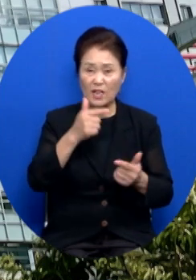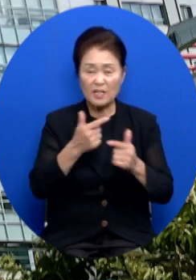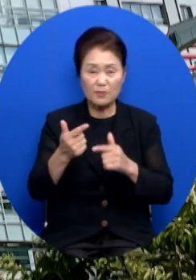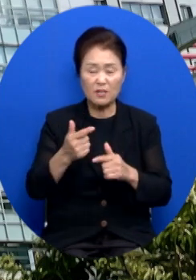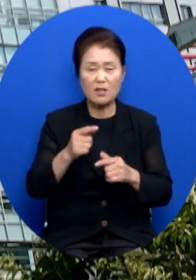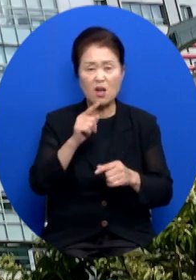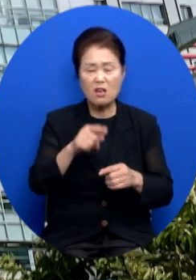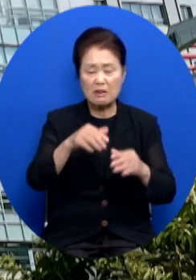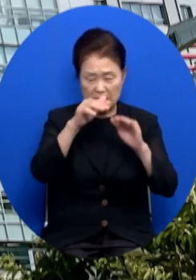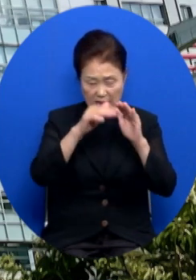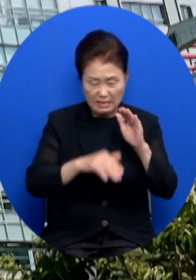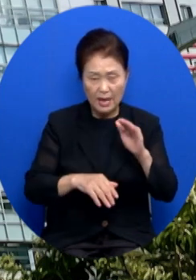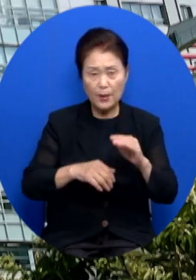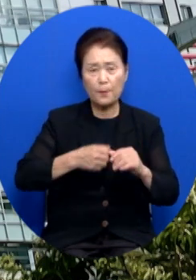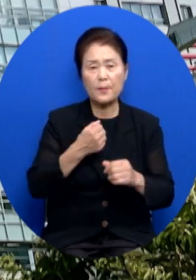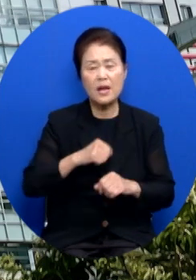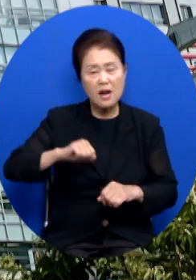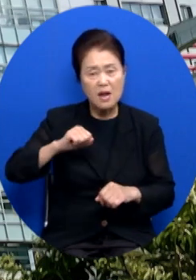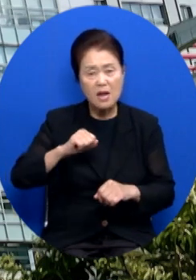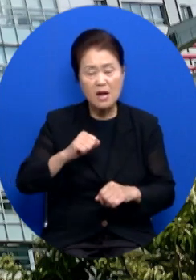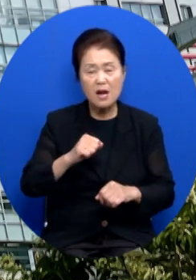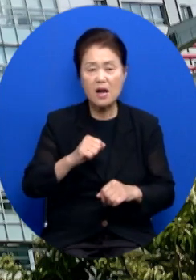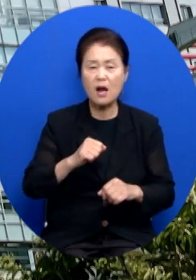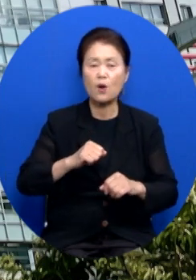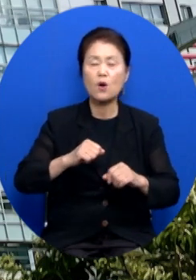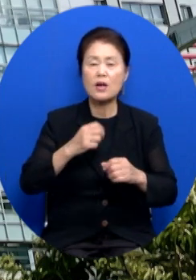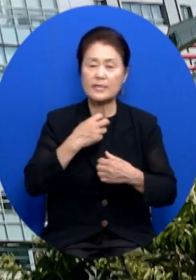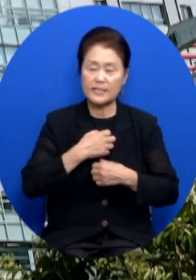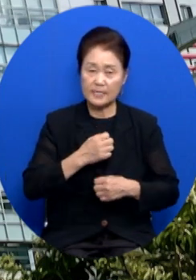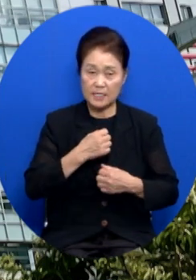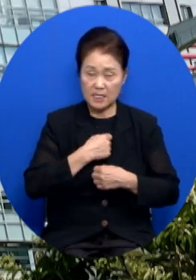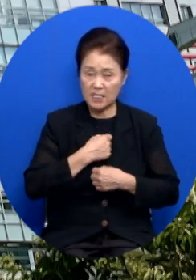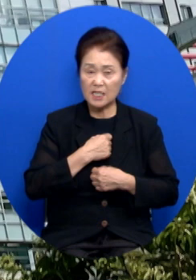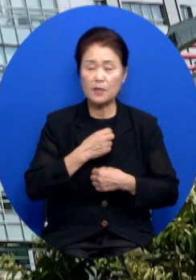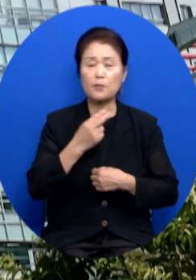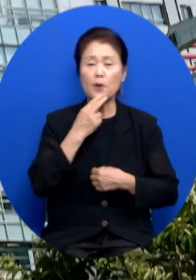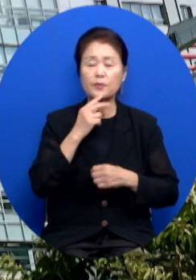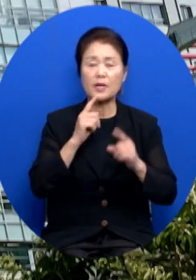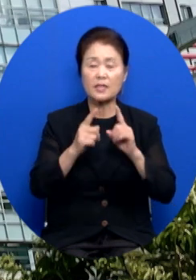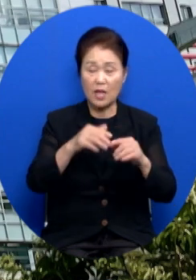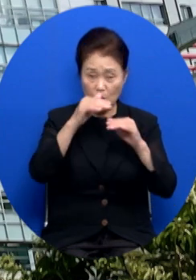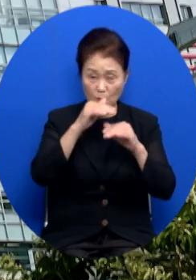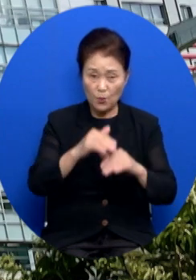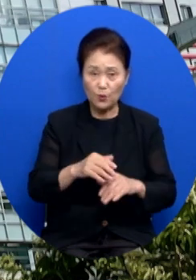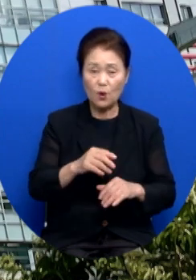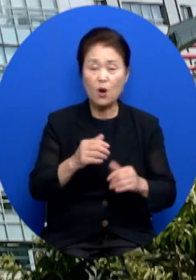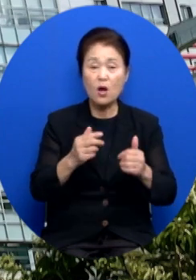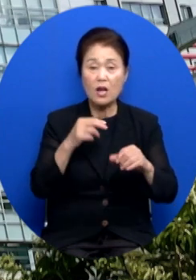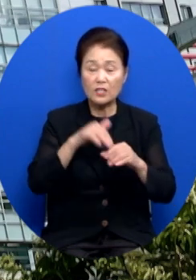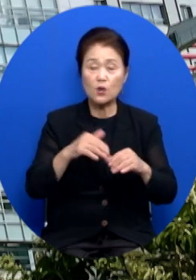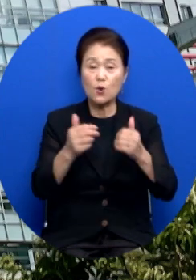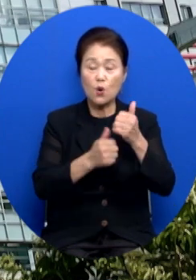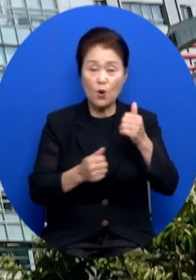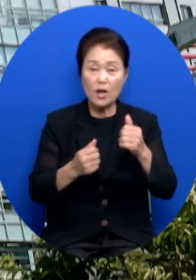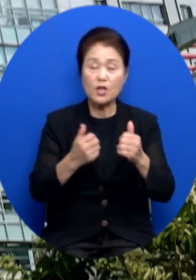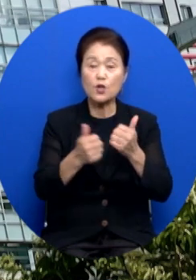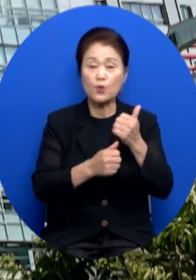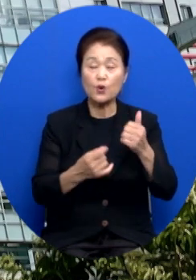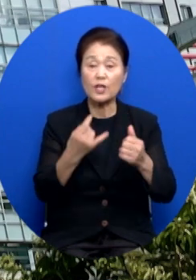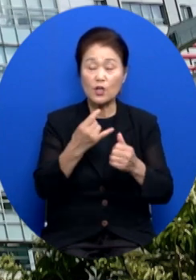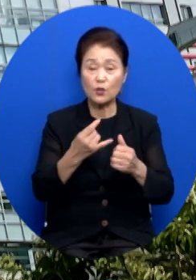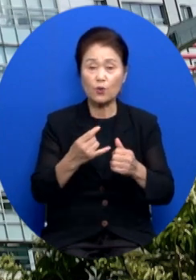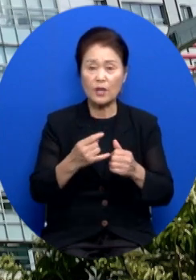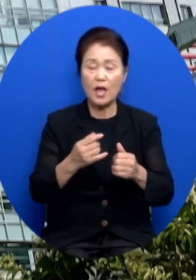의무사항을 준수하지 않고 재반 규정을 지키지 않았다는 것을 확인했다며 선관위 회의를 통해 등록 무효를